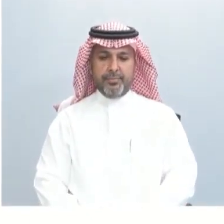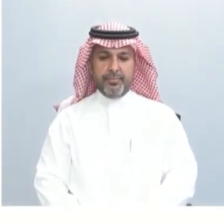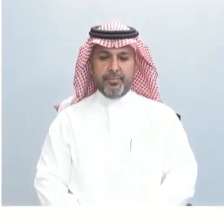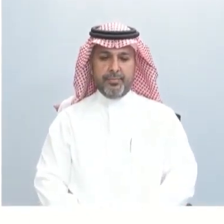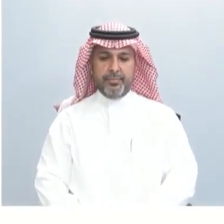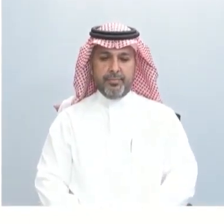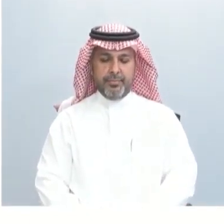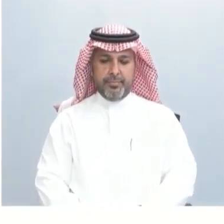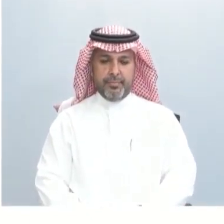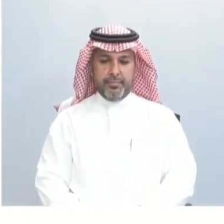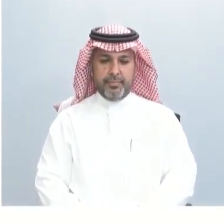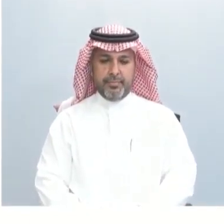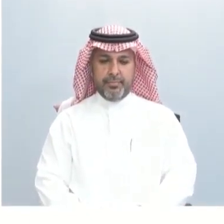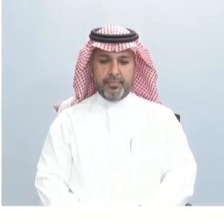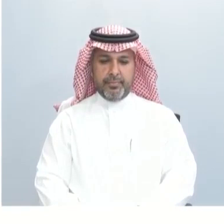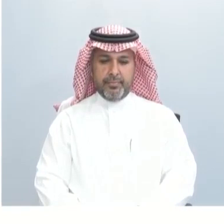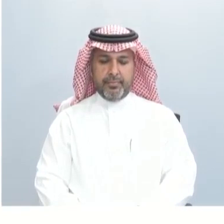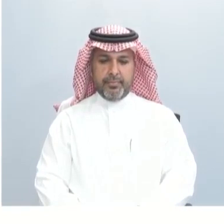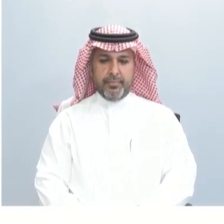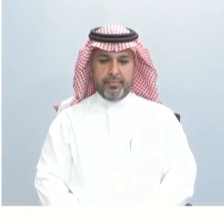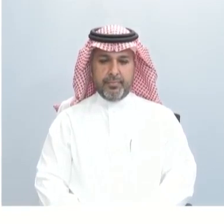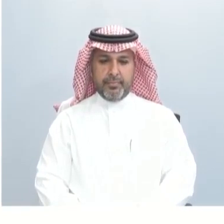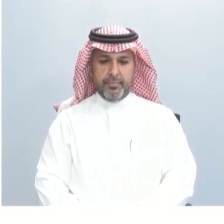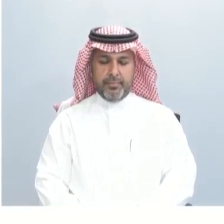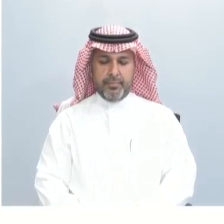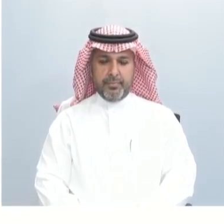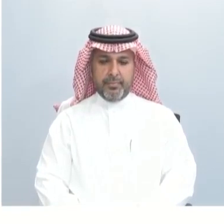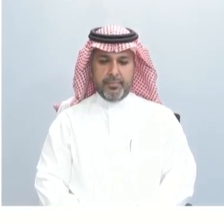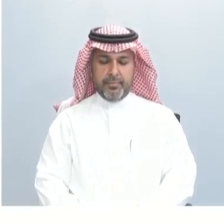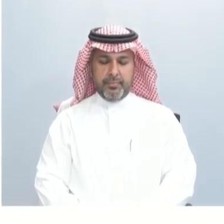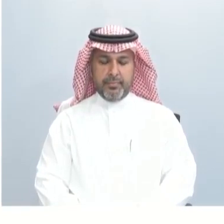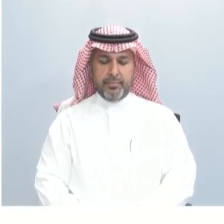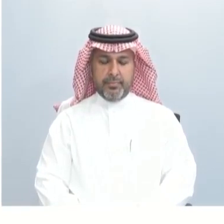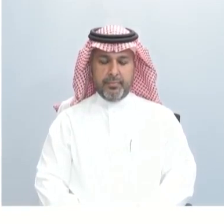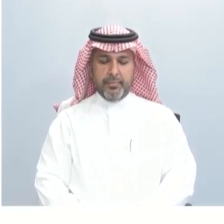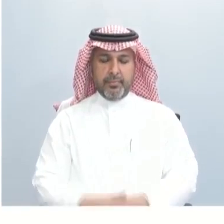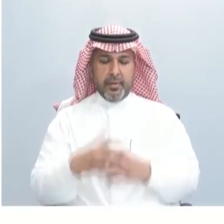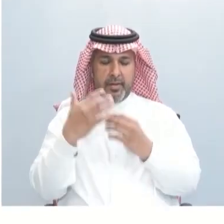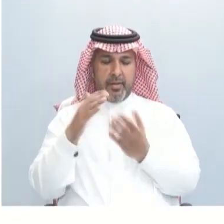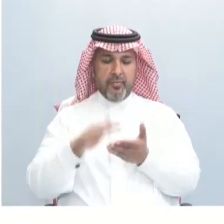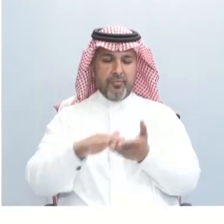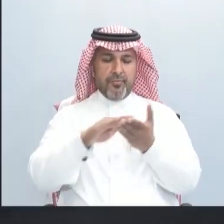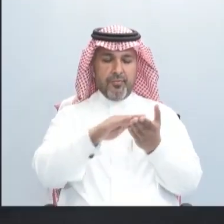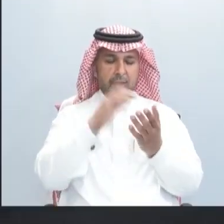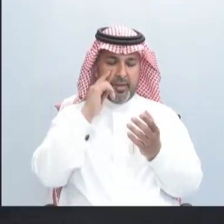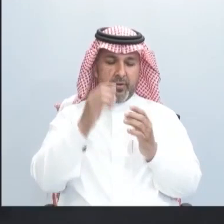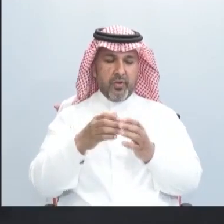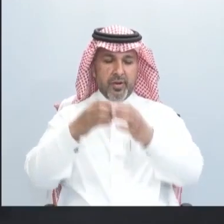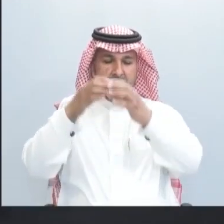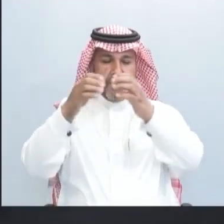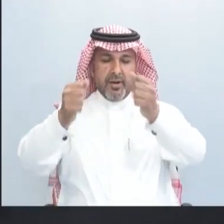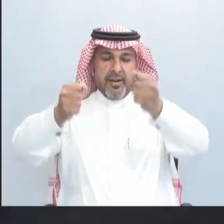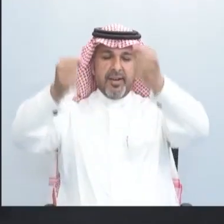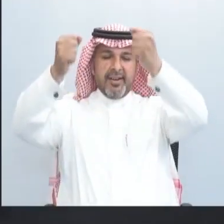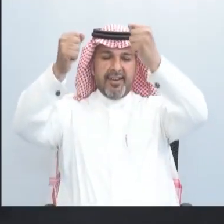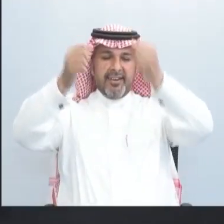جوائز خمسه جوائز اذا اذا لم يفز اللاعب او مهند في اي مرحله